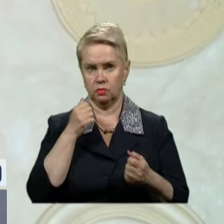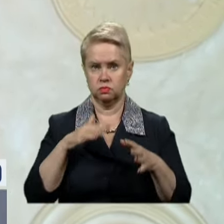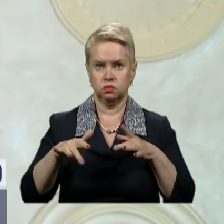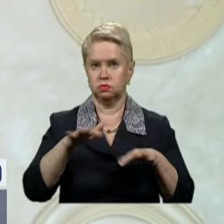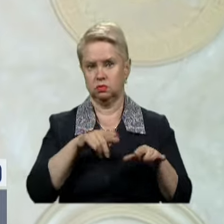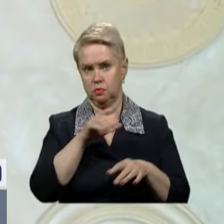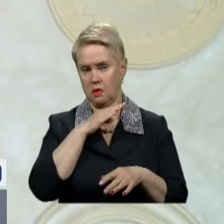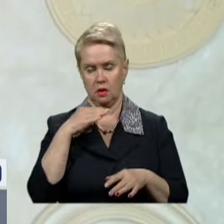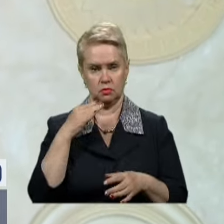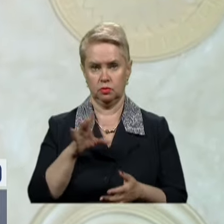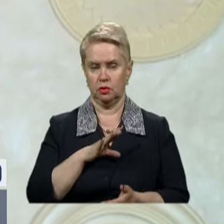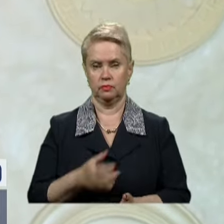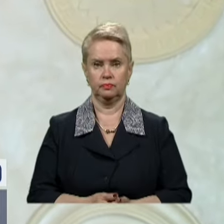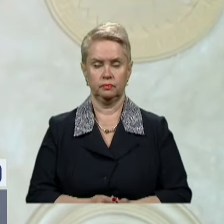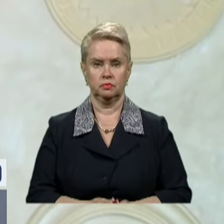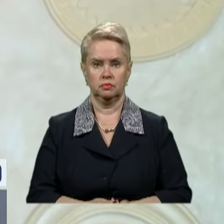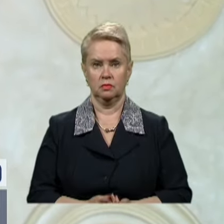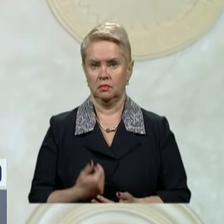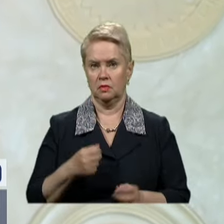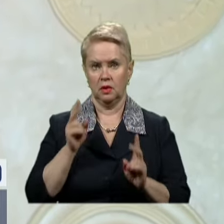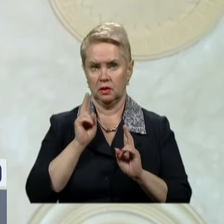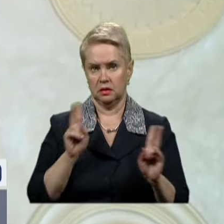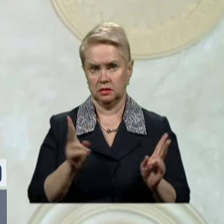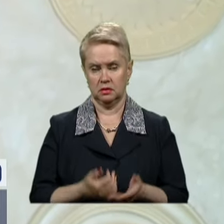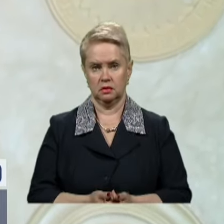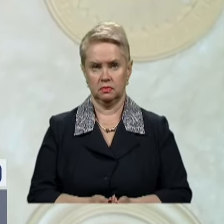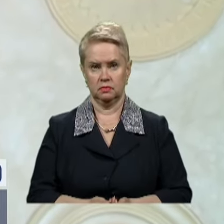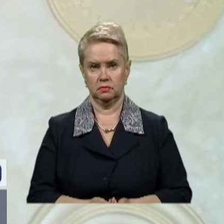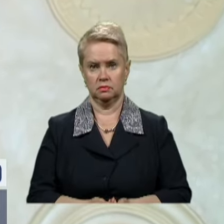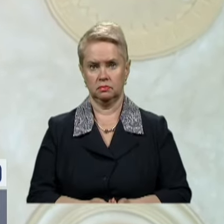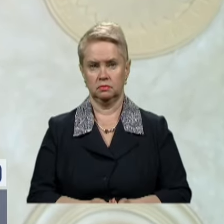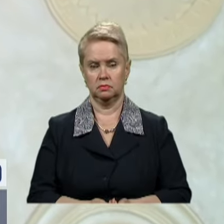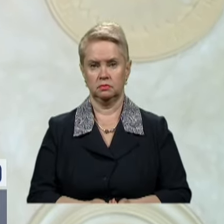великий, людей багато. Тобто я не знаю,